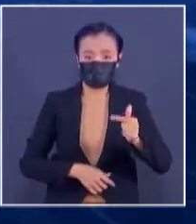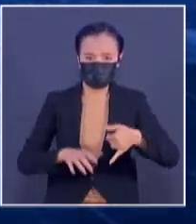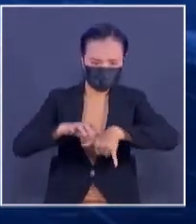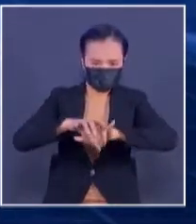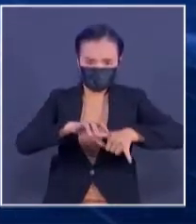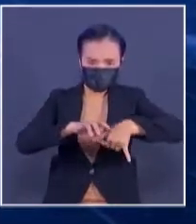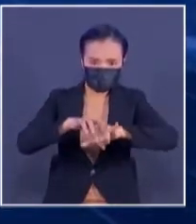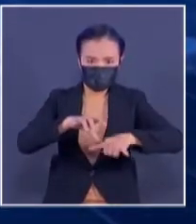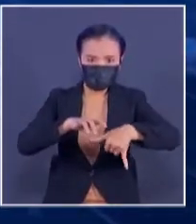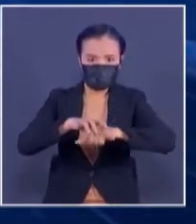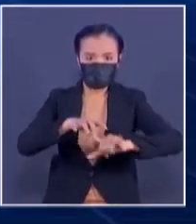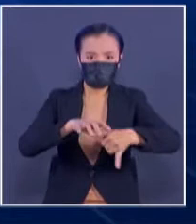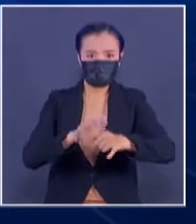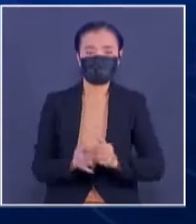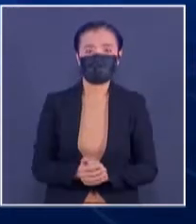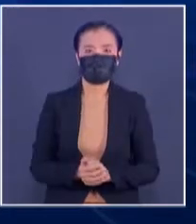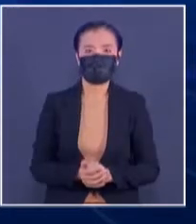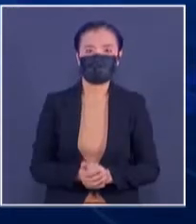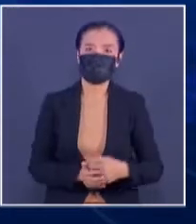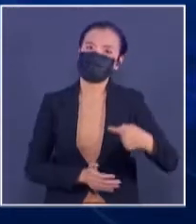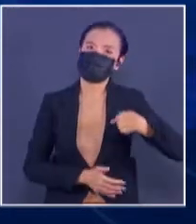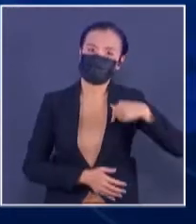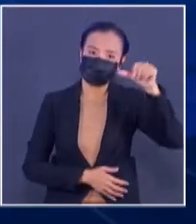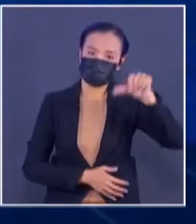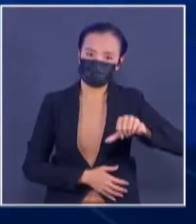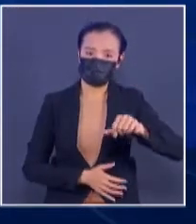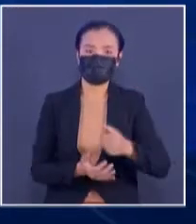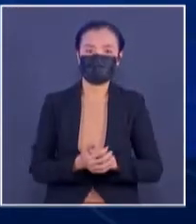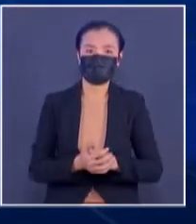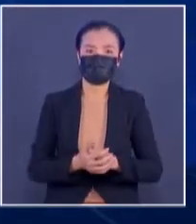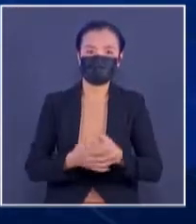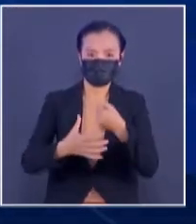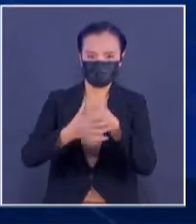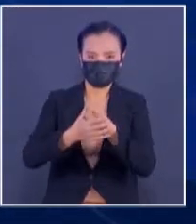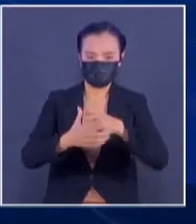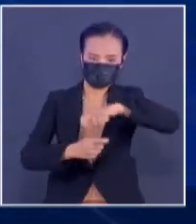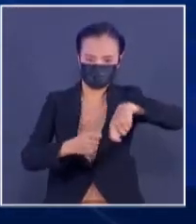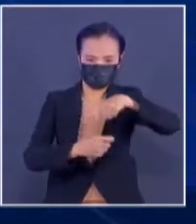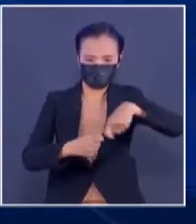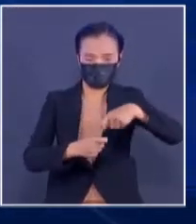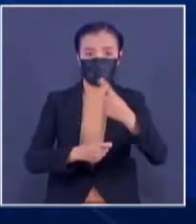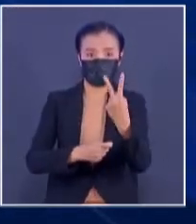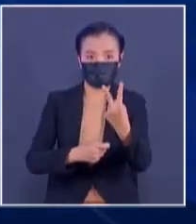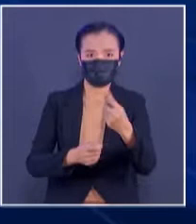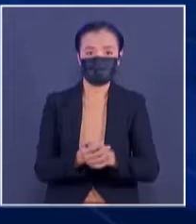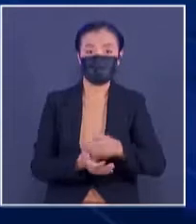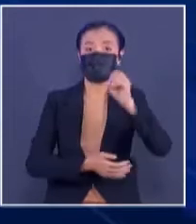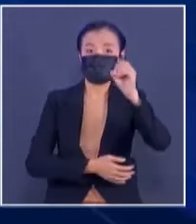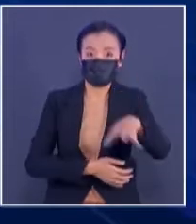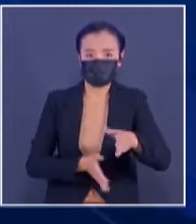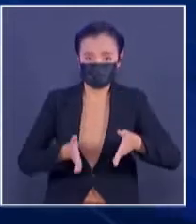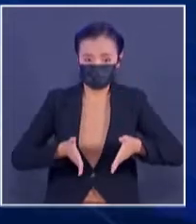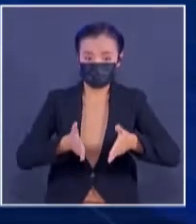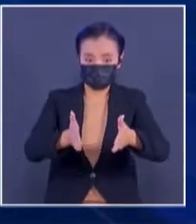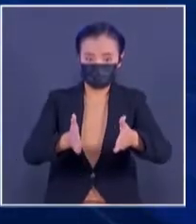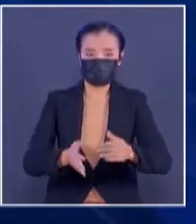มเป็นสุนัขที่คนใจร้ายจับใส่กระสอบถึง2ชั้นนะคะมัดปากถุงอย่างดีเลยแล้วนำมาทิ้งไว้กลาง